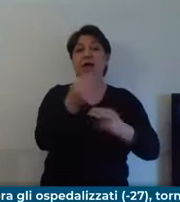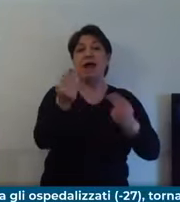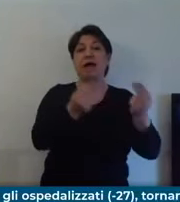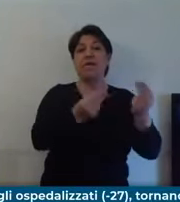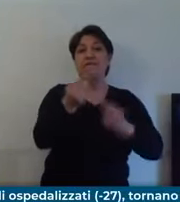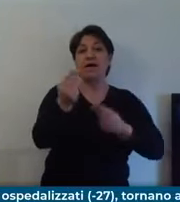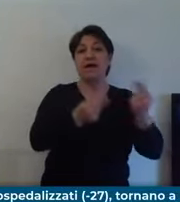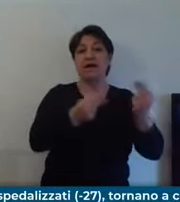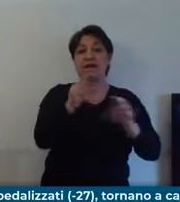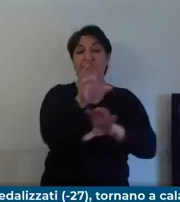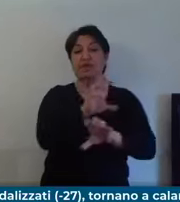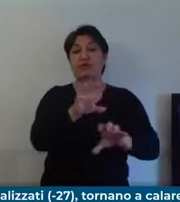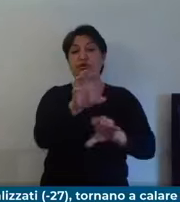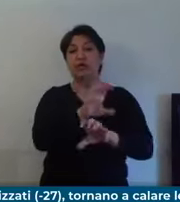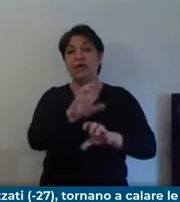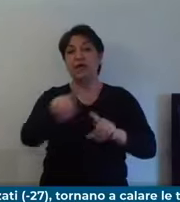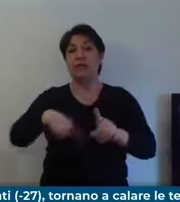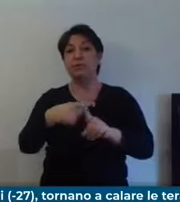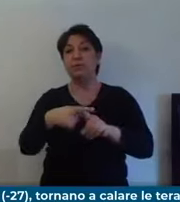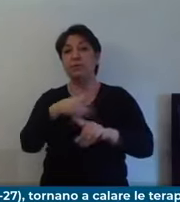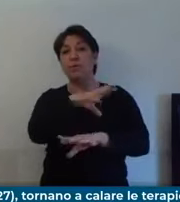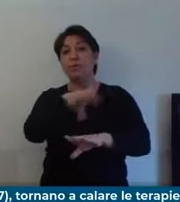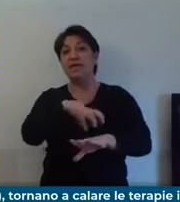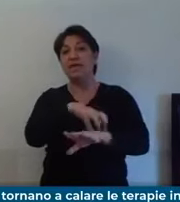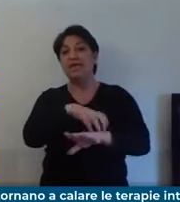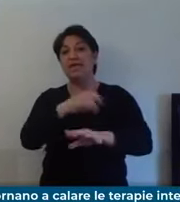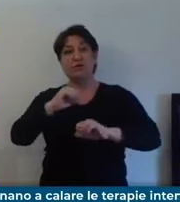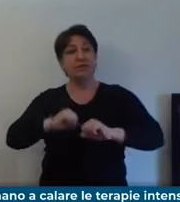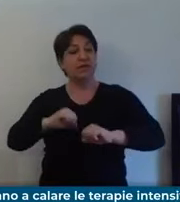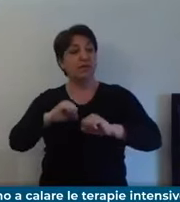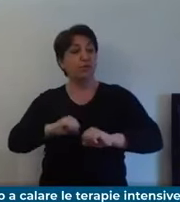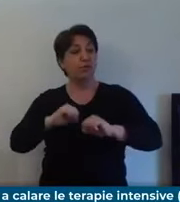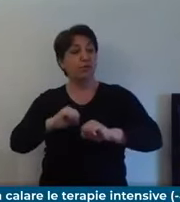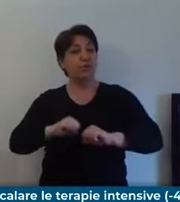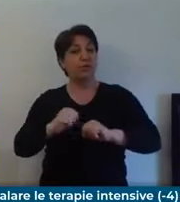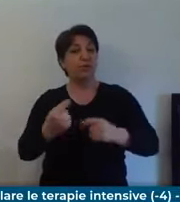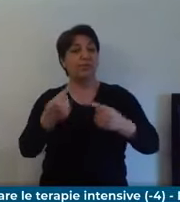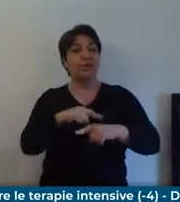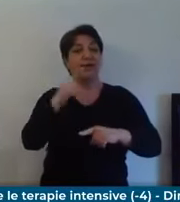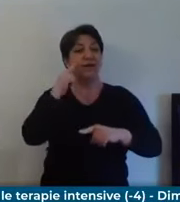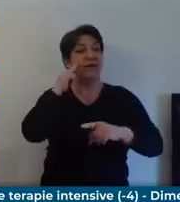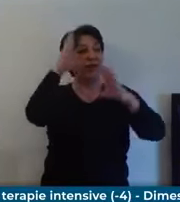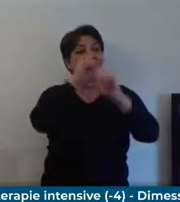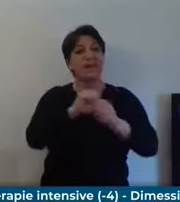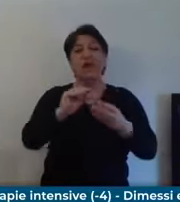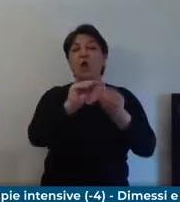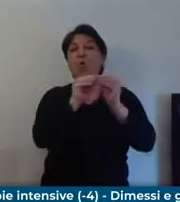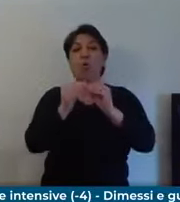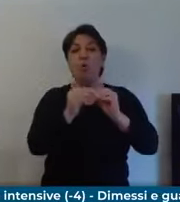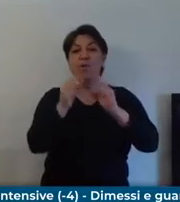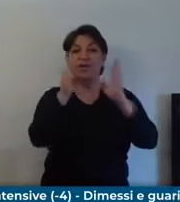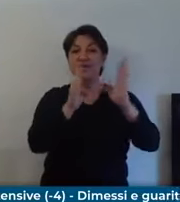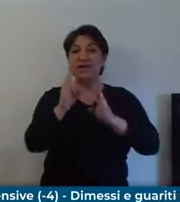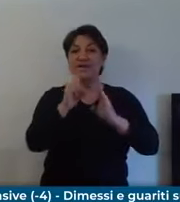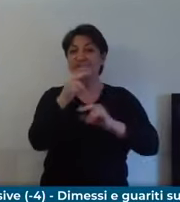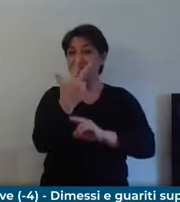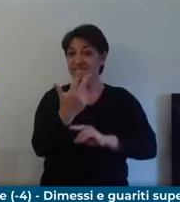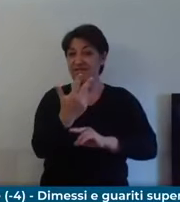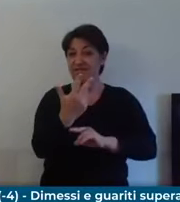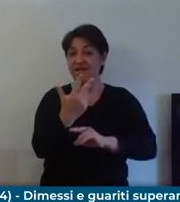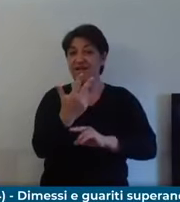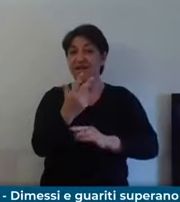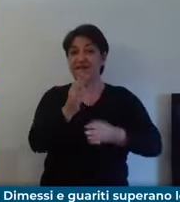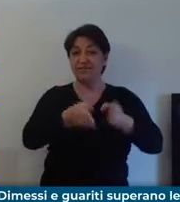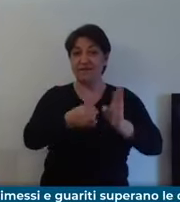complesso della legislazione che regolerà a questo punto la fase 3. un decreto del Consiglio dei Ministri,